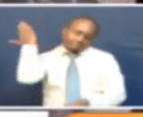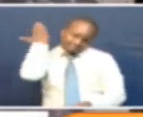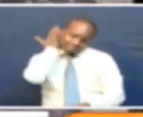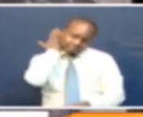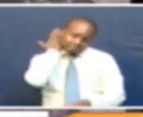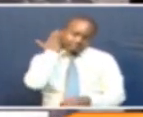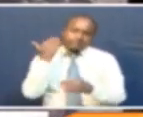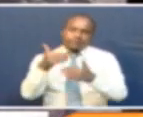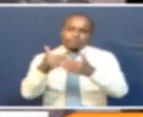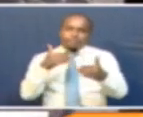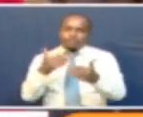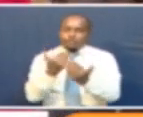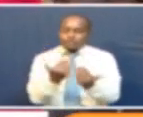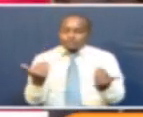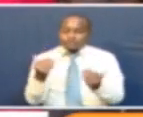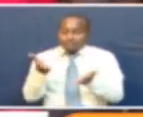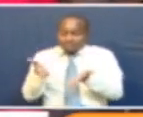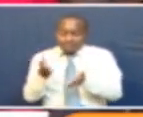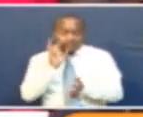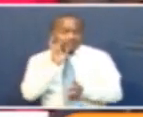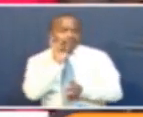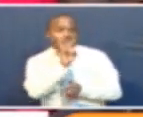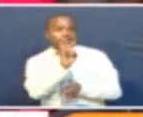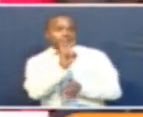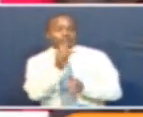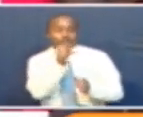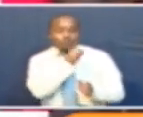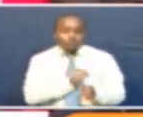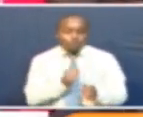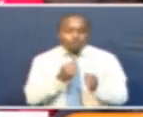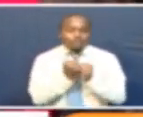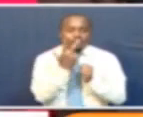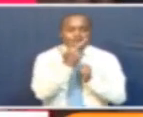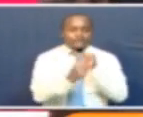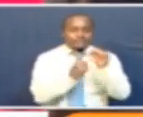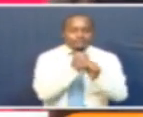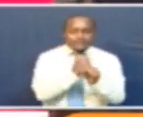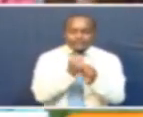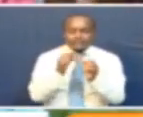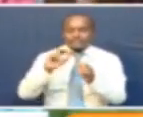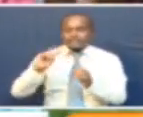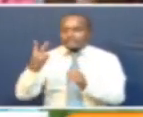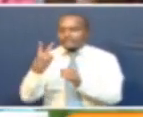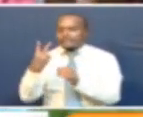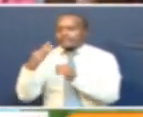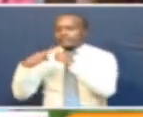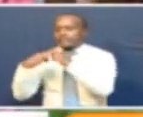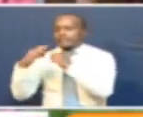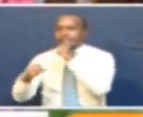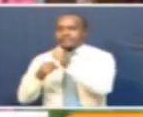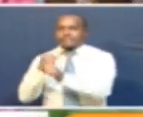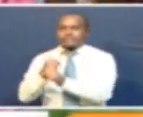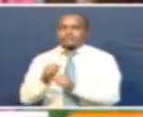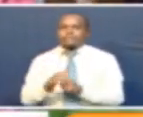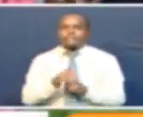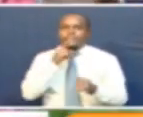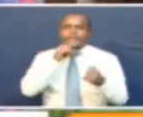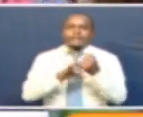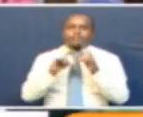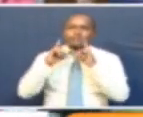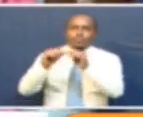ya wanawe wawili walio na umri wa miaka 13 na 8. Huyu mwanamume alikuwa anamwambia